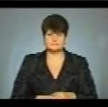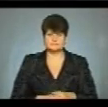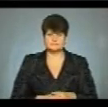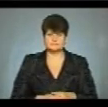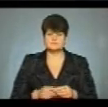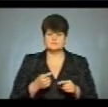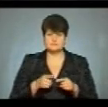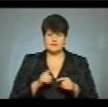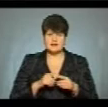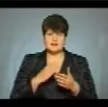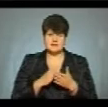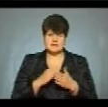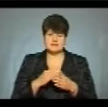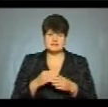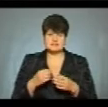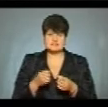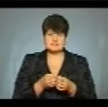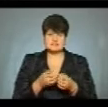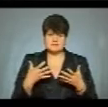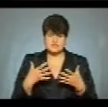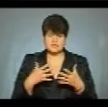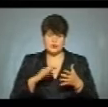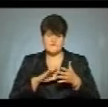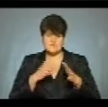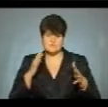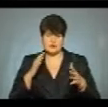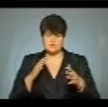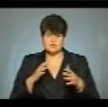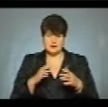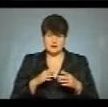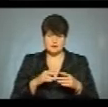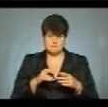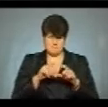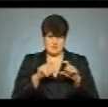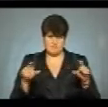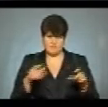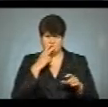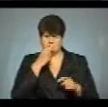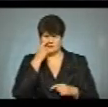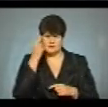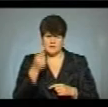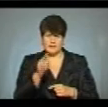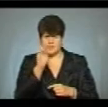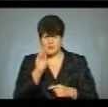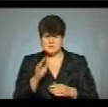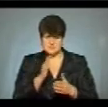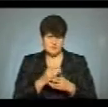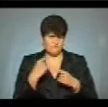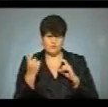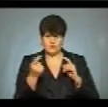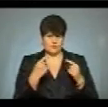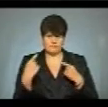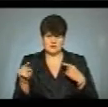Це є світловідбиваюча плівка на цьому обмежувачі, яку видно здалека, тим більше знаки стоять. Подивіться, в будь-яку сторону